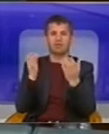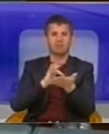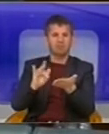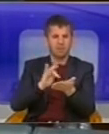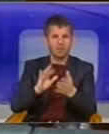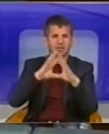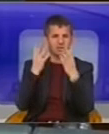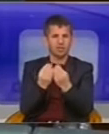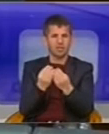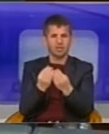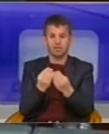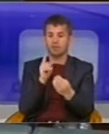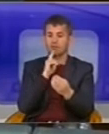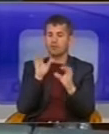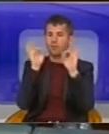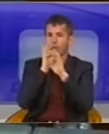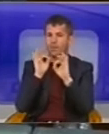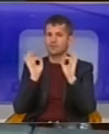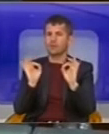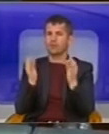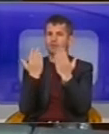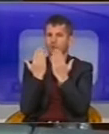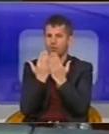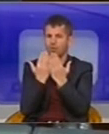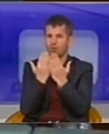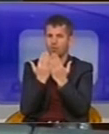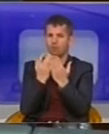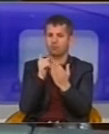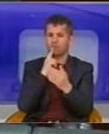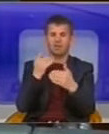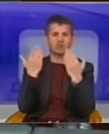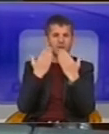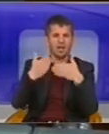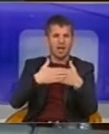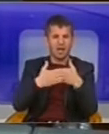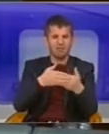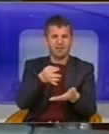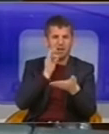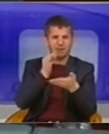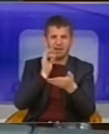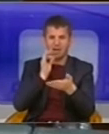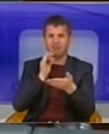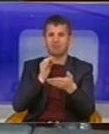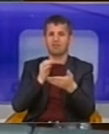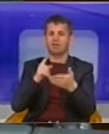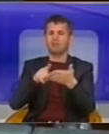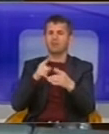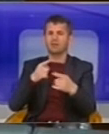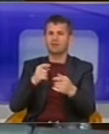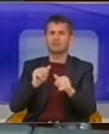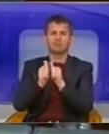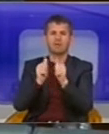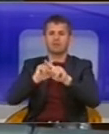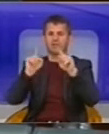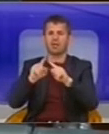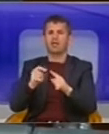funksional, mungesa e sigurisë në shkolla, pastorët e kafeteritë afër shkollave, përdorimi i alkoolit, drogës dhe dukurive të